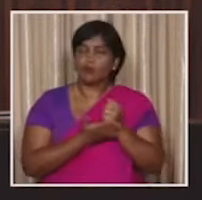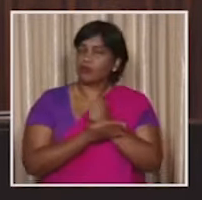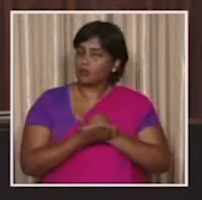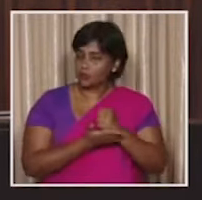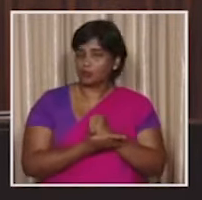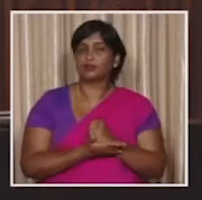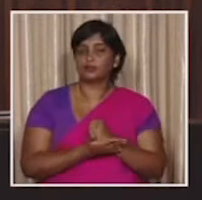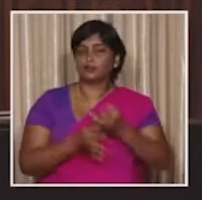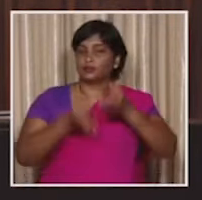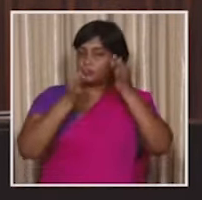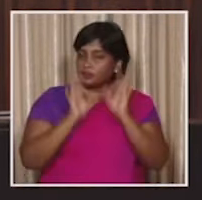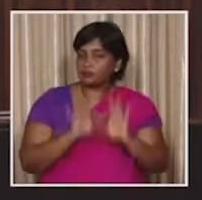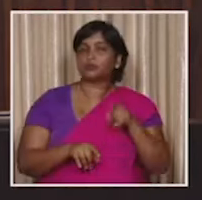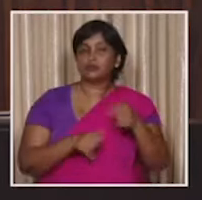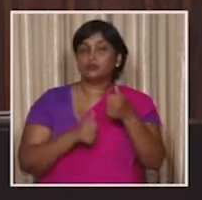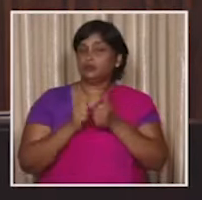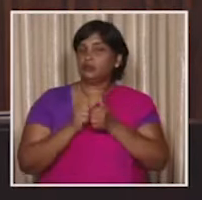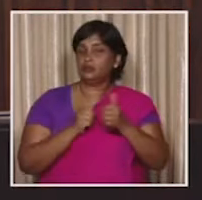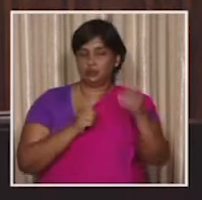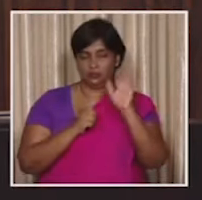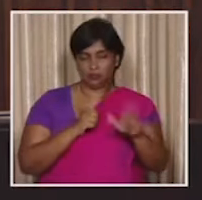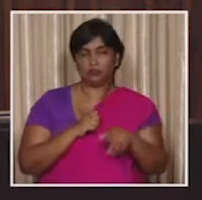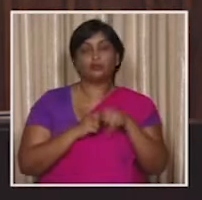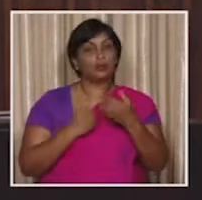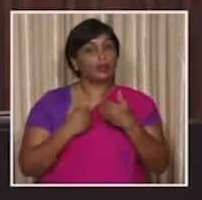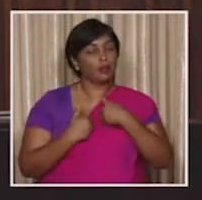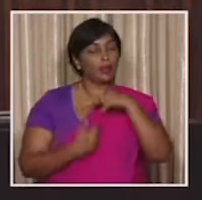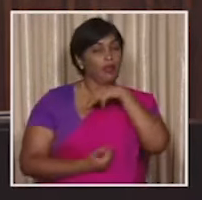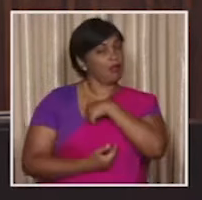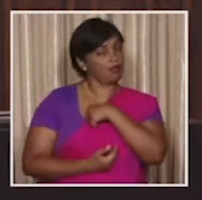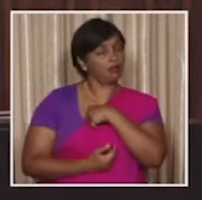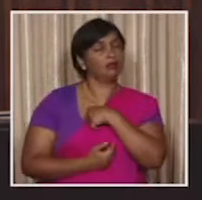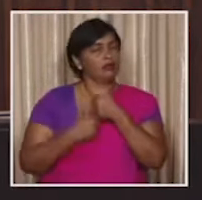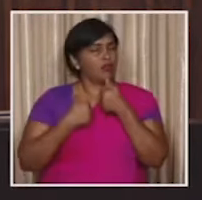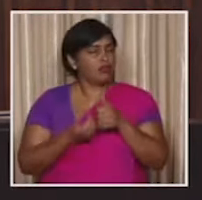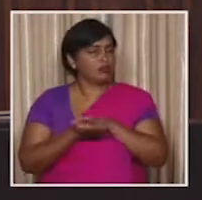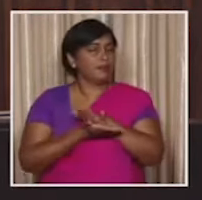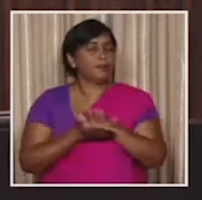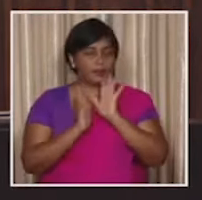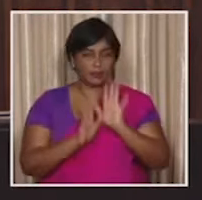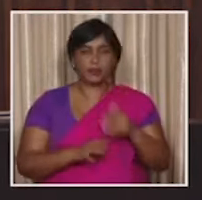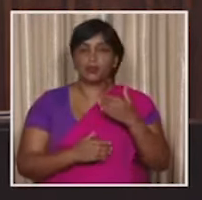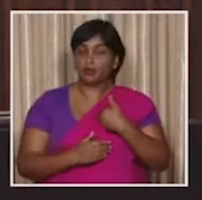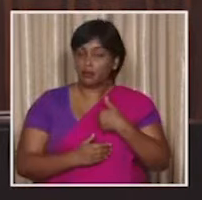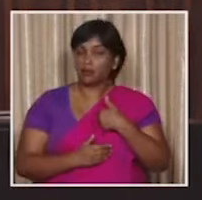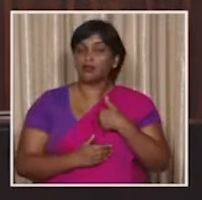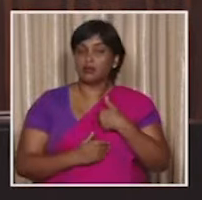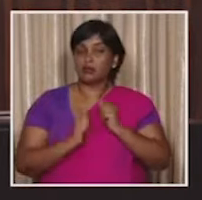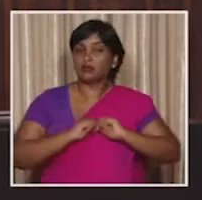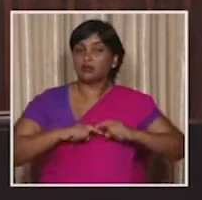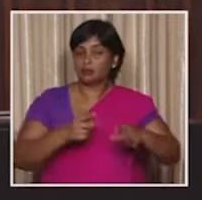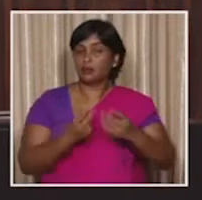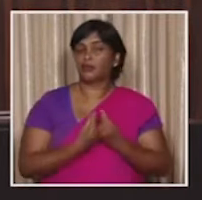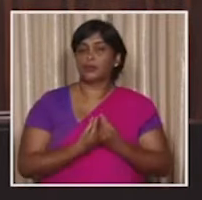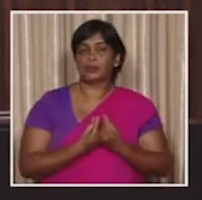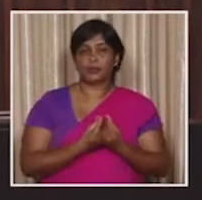දෙනාම නිවැරදි මගට පියසිය යුතුයි. අපේ හදවත් නිවැරදි කර ගත යුතුයි. අපේ ගමන තවත්